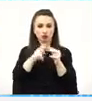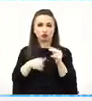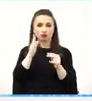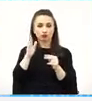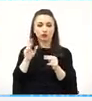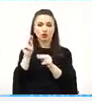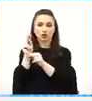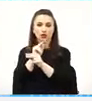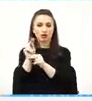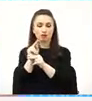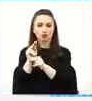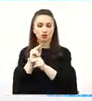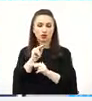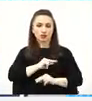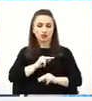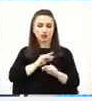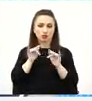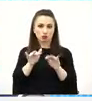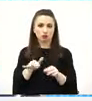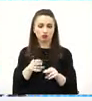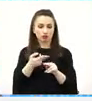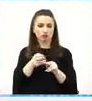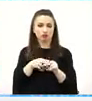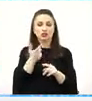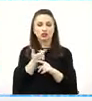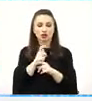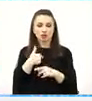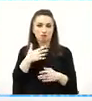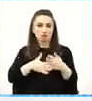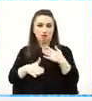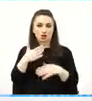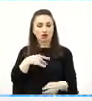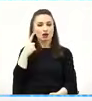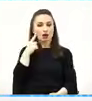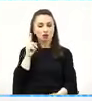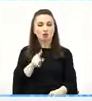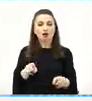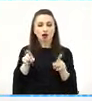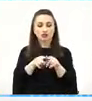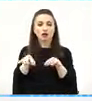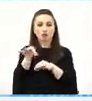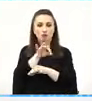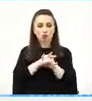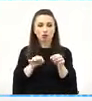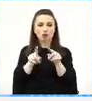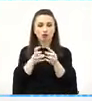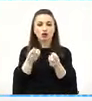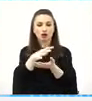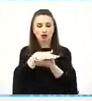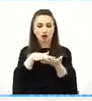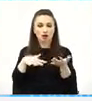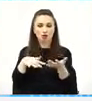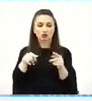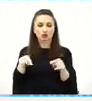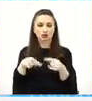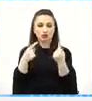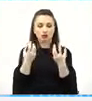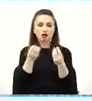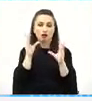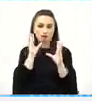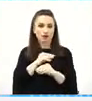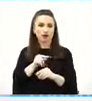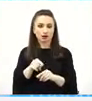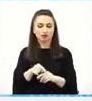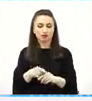დამთავრდება სარეაბილიტაციო სამუშაოები და ძალიან მიხარია, რომ ასეთი პროექტების განხორციელებას